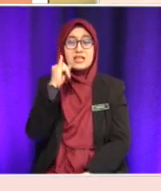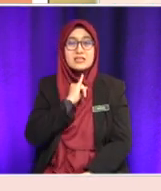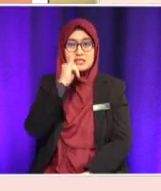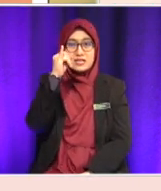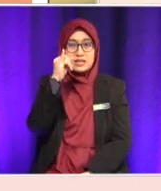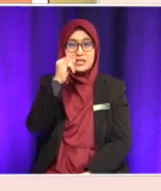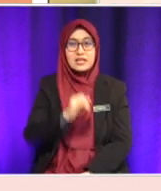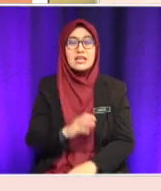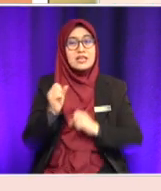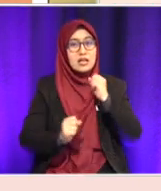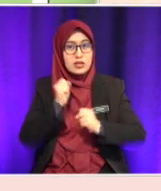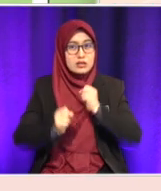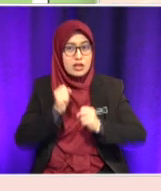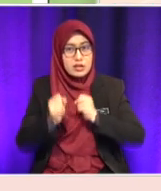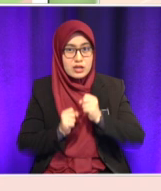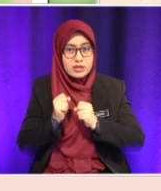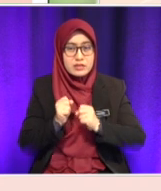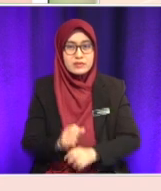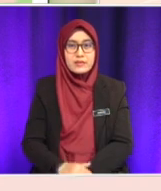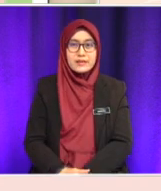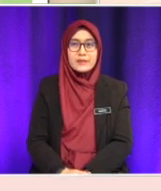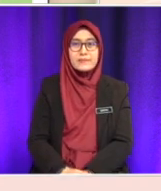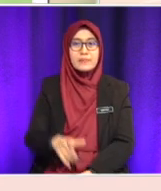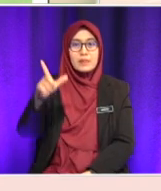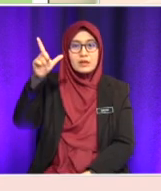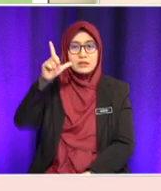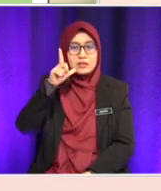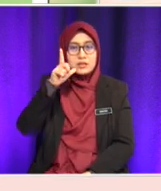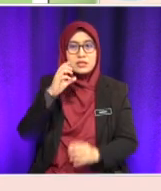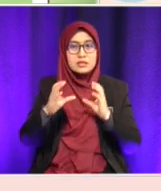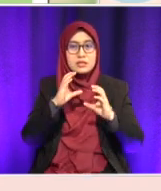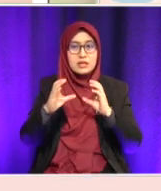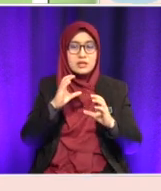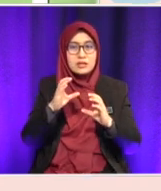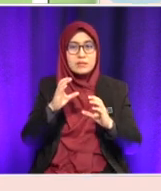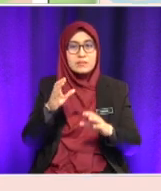kejadian tersebut Dini memberitahu Nur mengenai